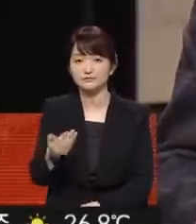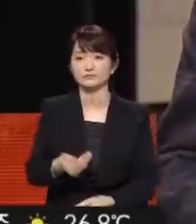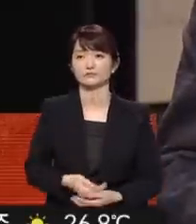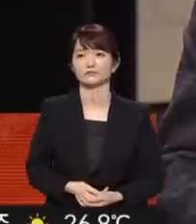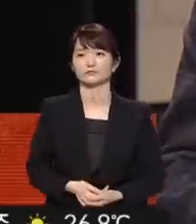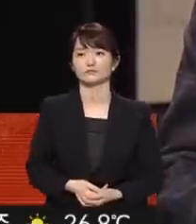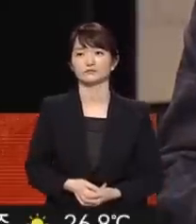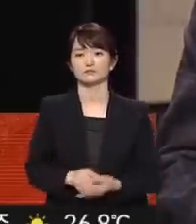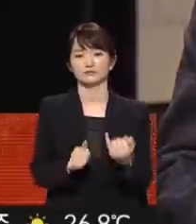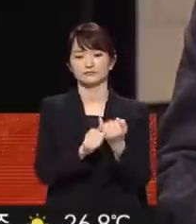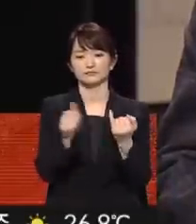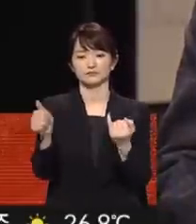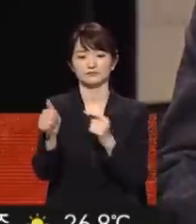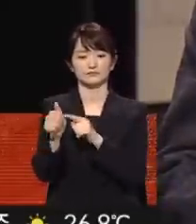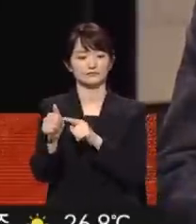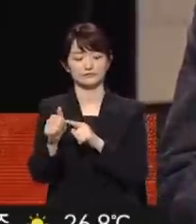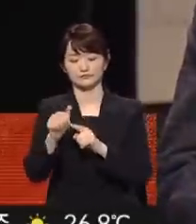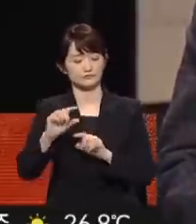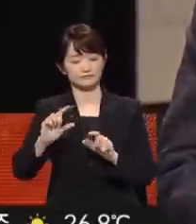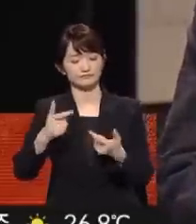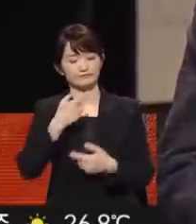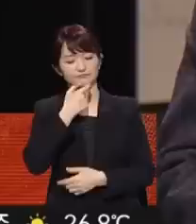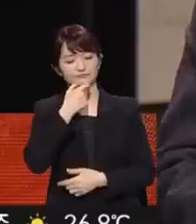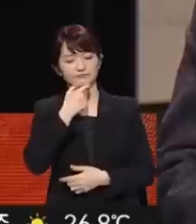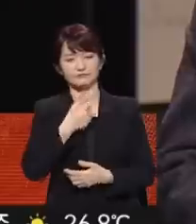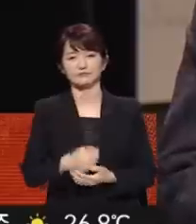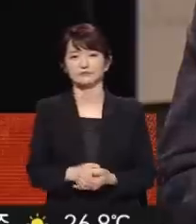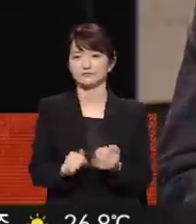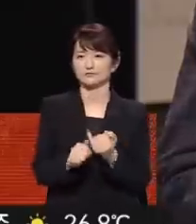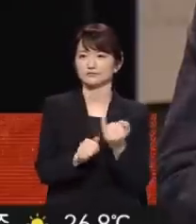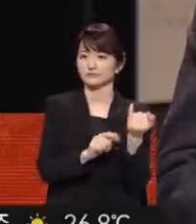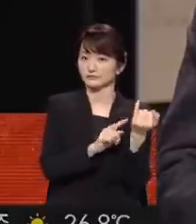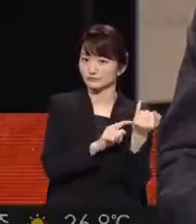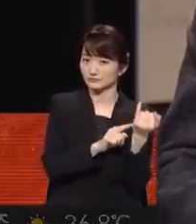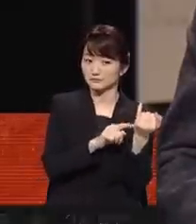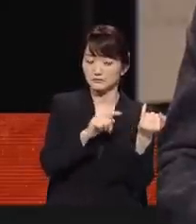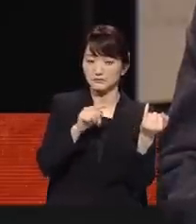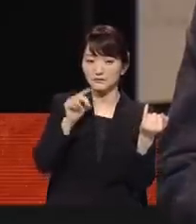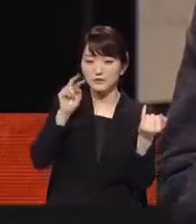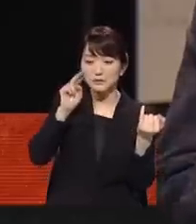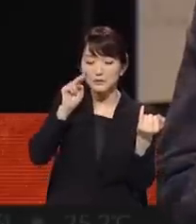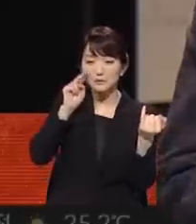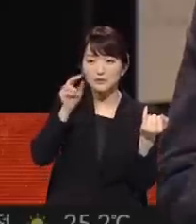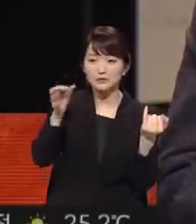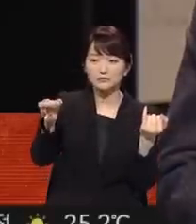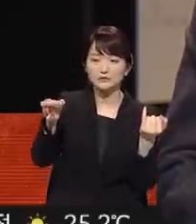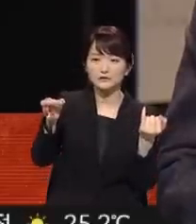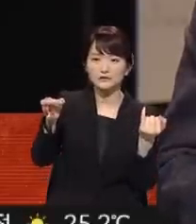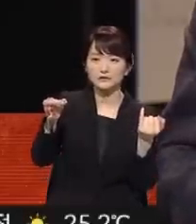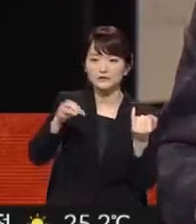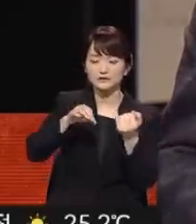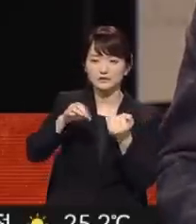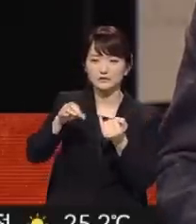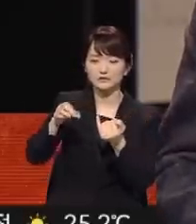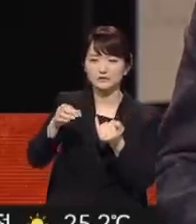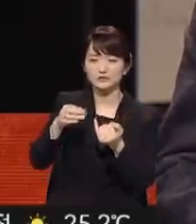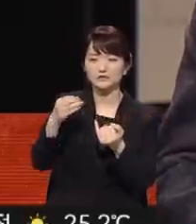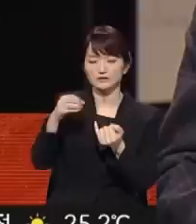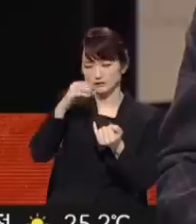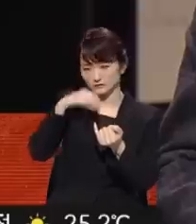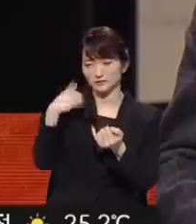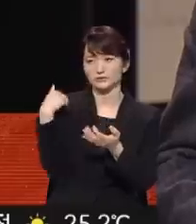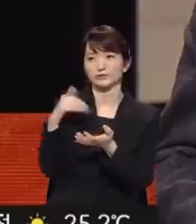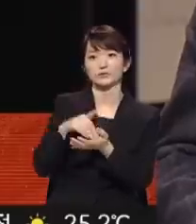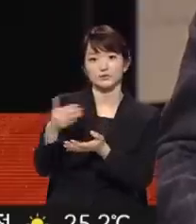겁니다. 하지만 남편은 입장을 고수하고 있다고 하고요. 이 아내는 남편 비상금에 손 떼는 게 맞는지 아니면 이렇게 가게에